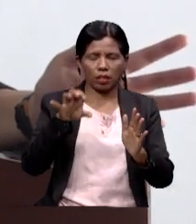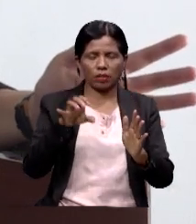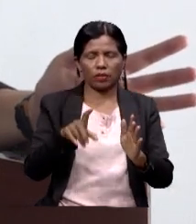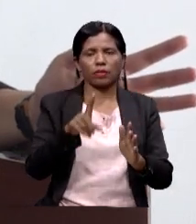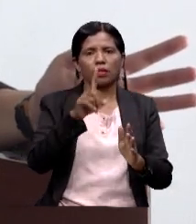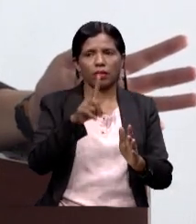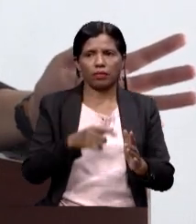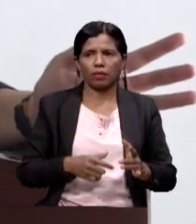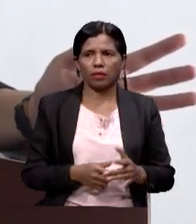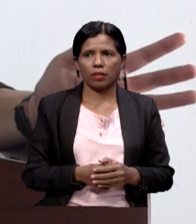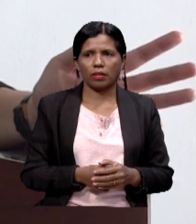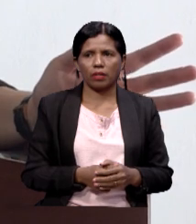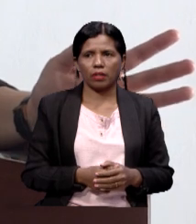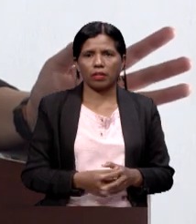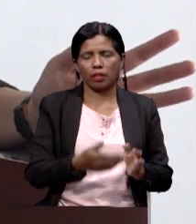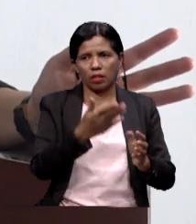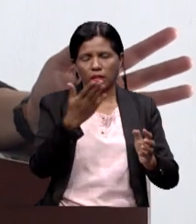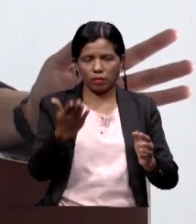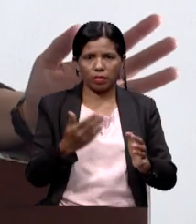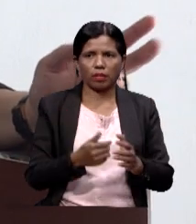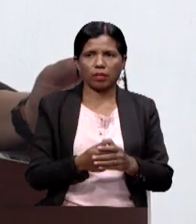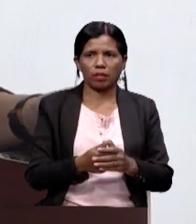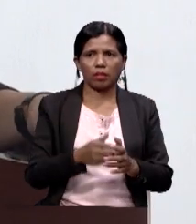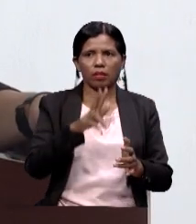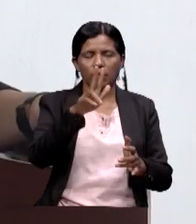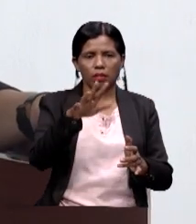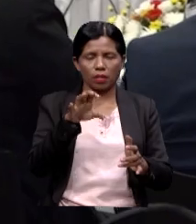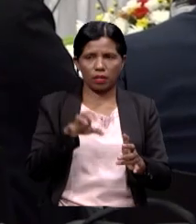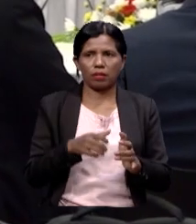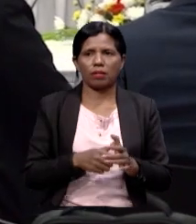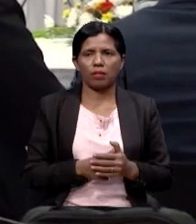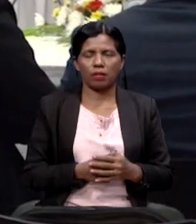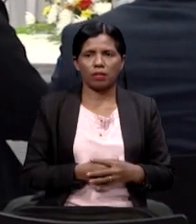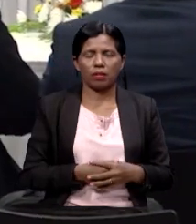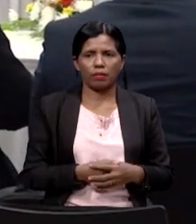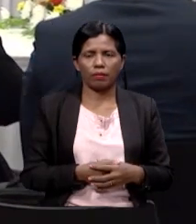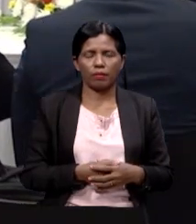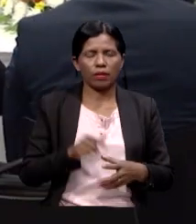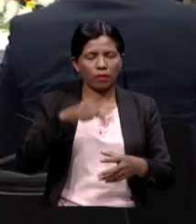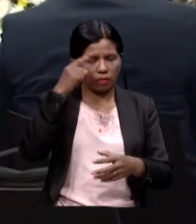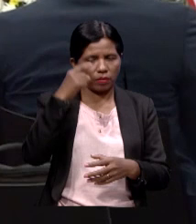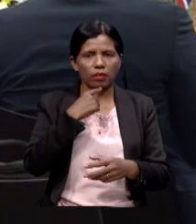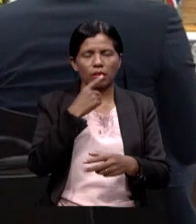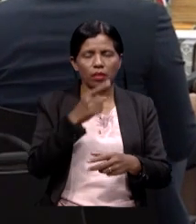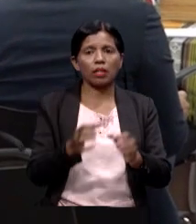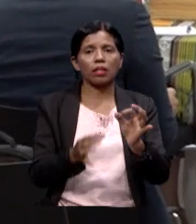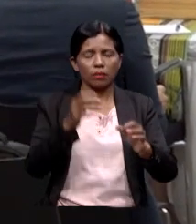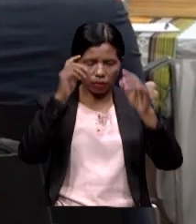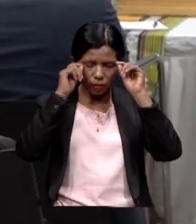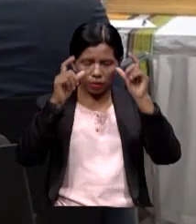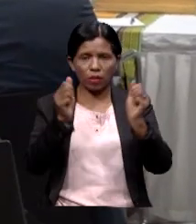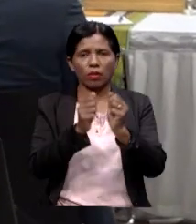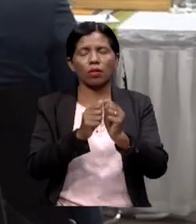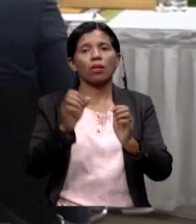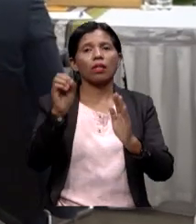né? Imi mak dekor atus tolu nen tau. Governante ne afirma mas ke Timor Leste ho estatutu nu